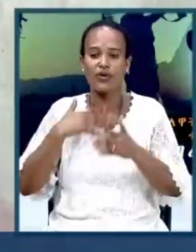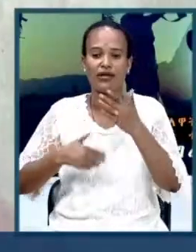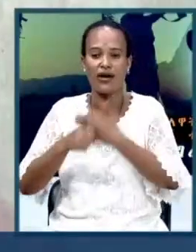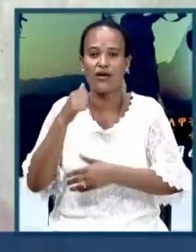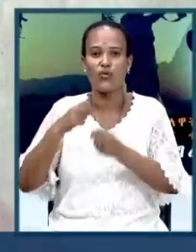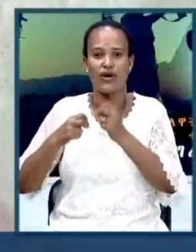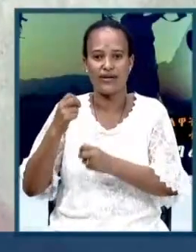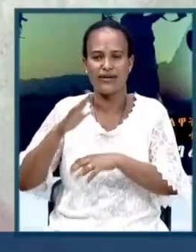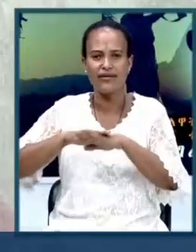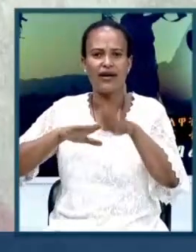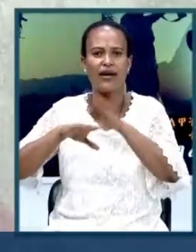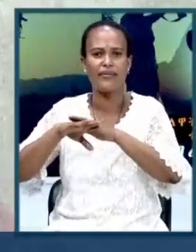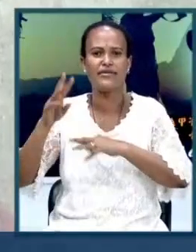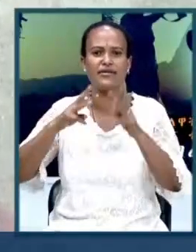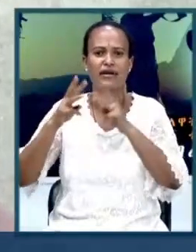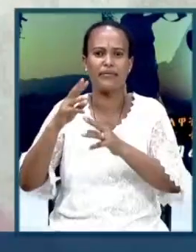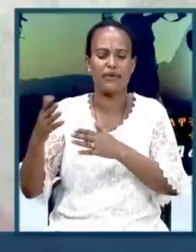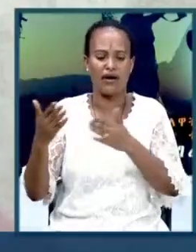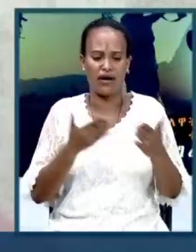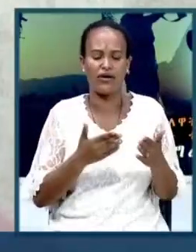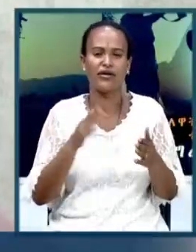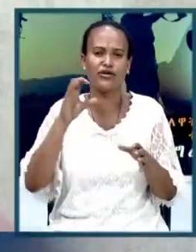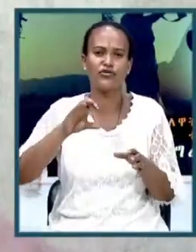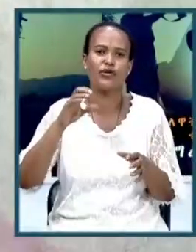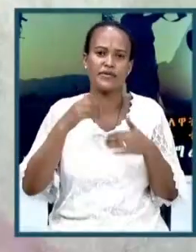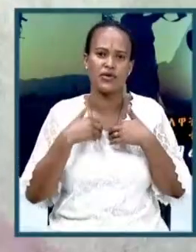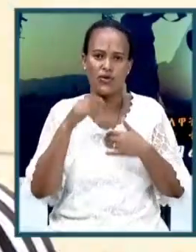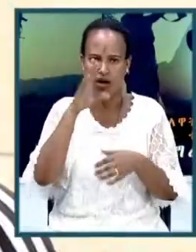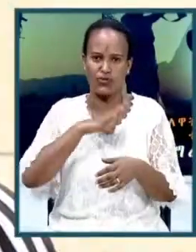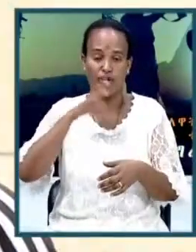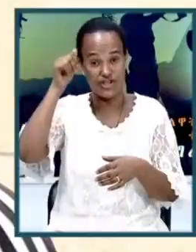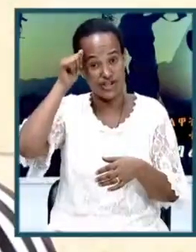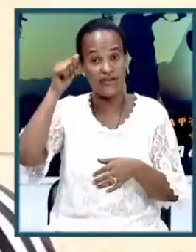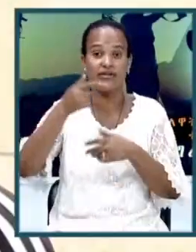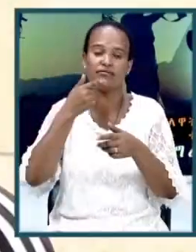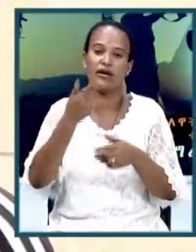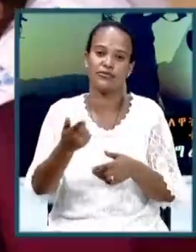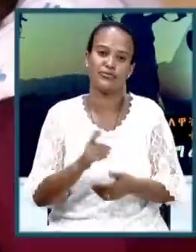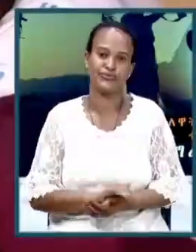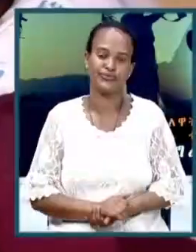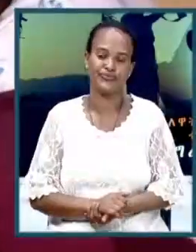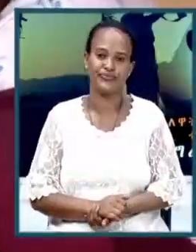ወገናት ድማ ተደራራቢ ፀገም ከተኣናግዱ ይግደዱ ከም ዘለውን ኣይተሸናፊ ይዛረቡ